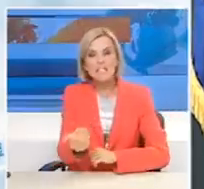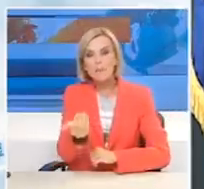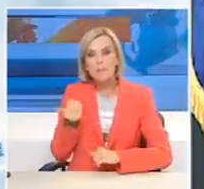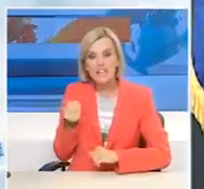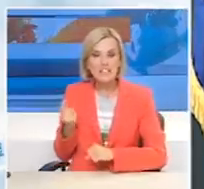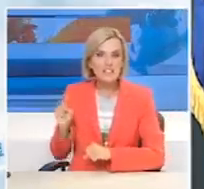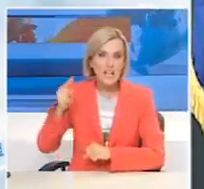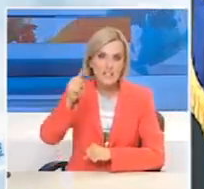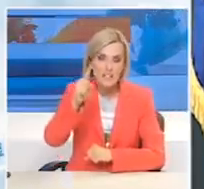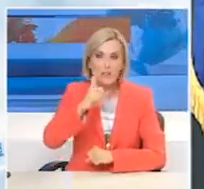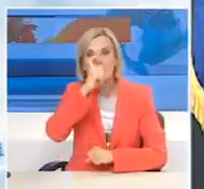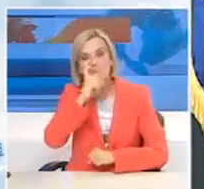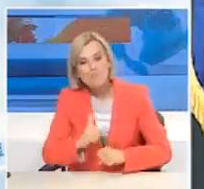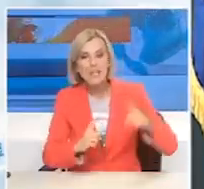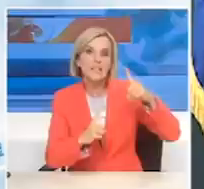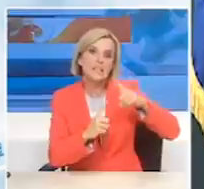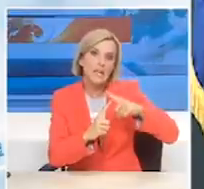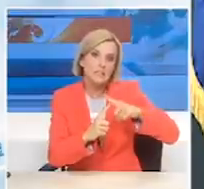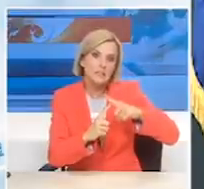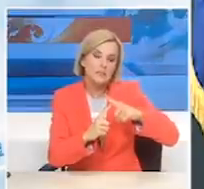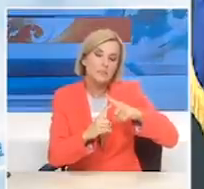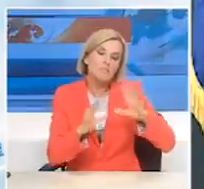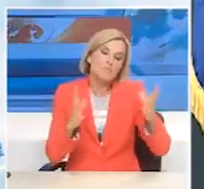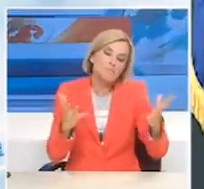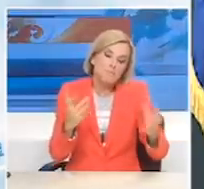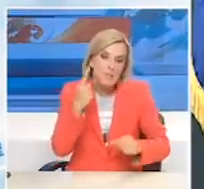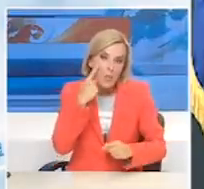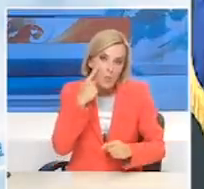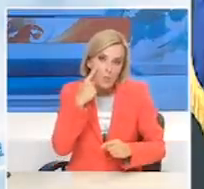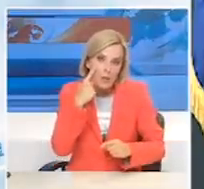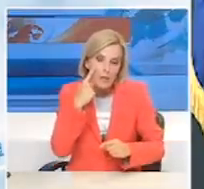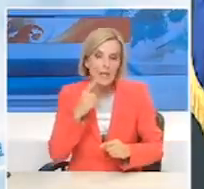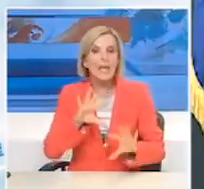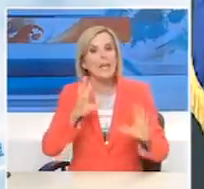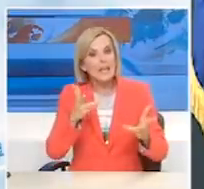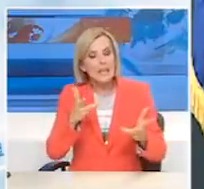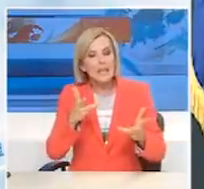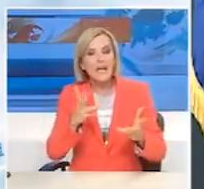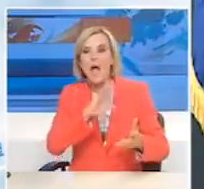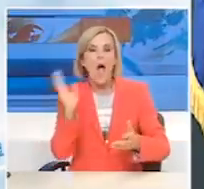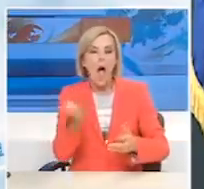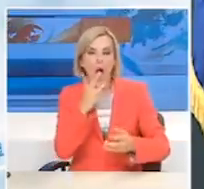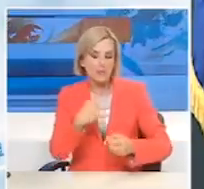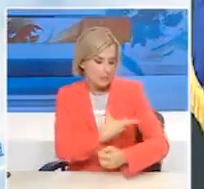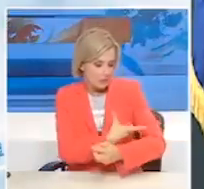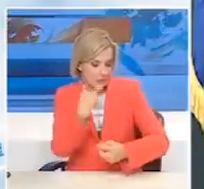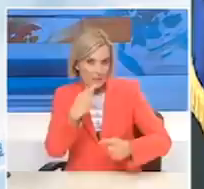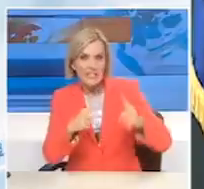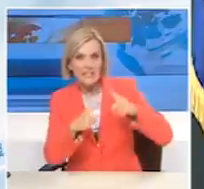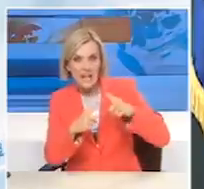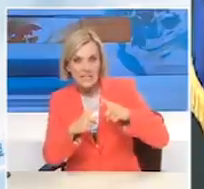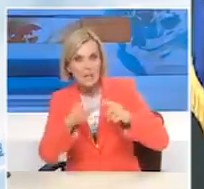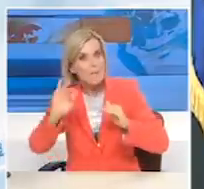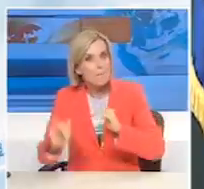γρήγορα, ταχαίως και να εξασφαλίσει ότι ένας δεν είναι φορέας της νόσου όταν ταξιδεύει ή έχει περάσει την νόσο αν υπάρχει ένα αξιόπιστο αντίσωμα. Αυτός είναι